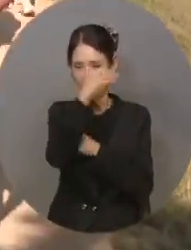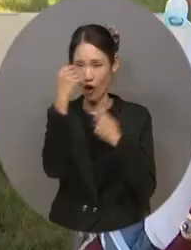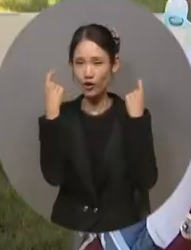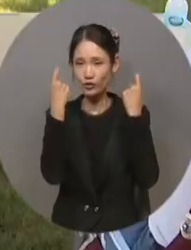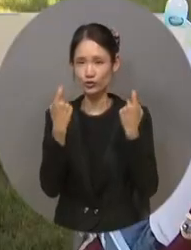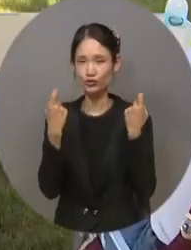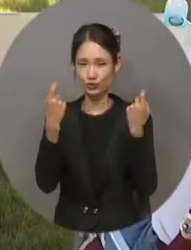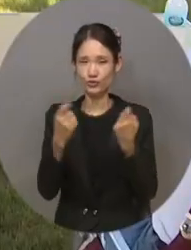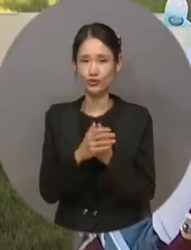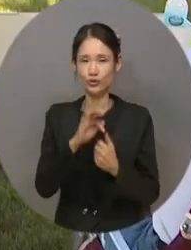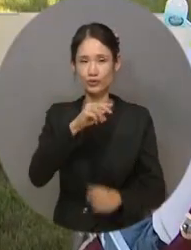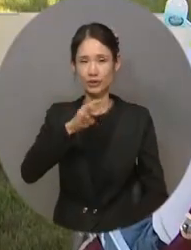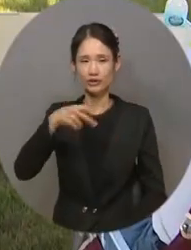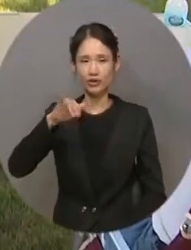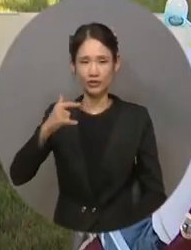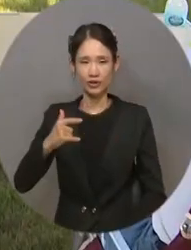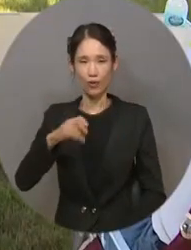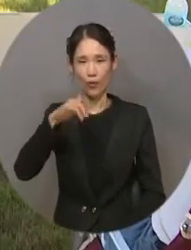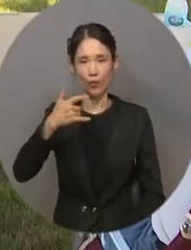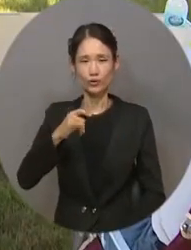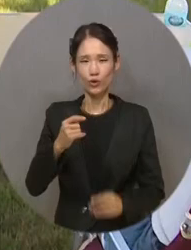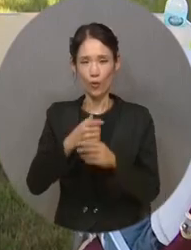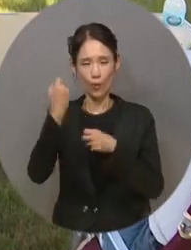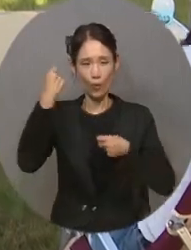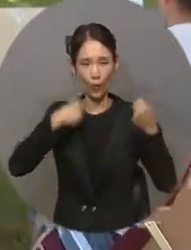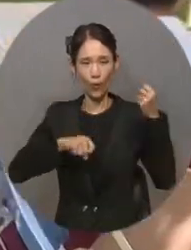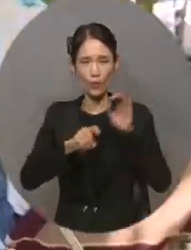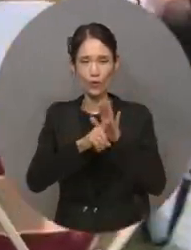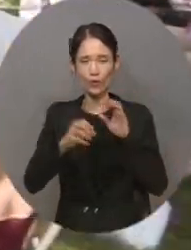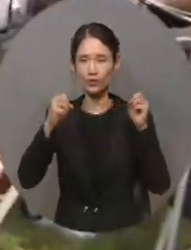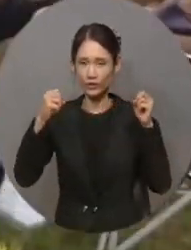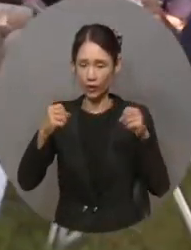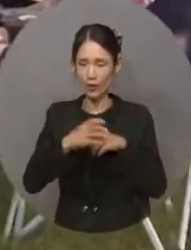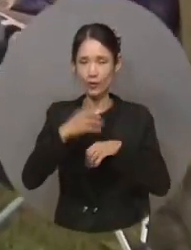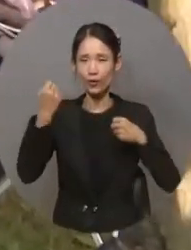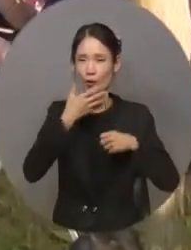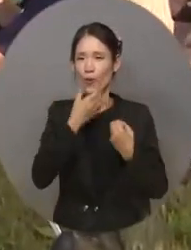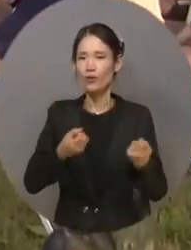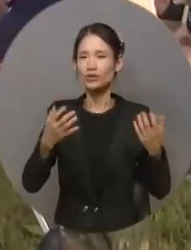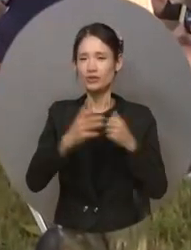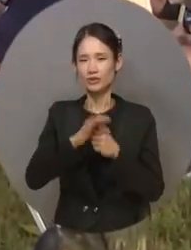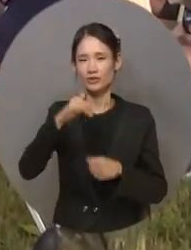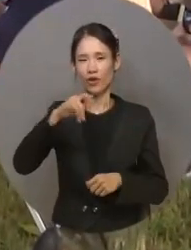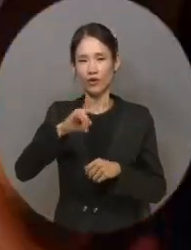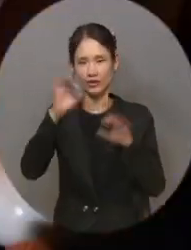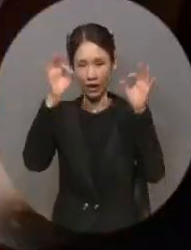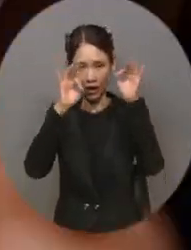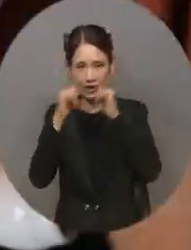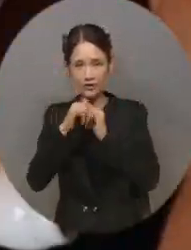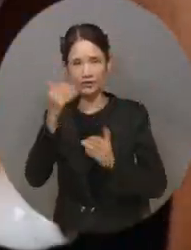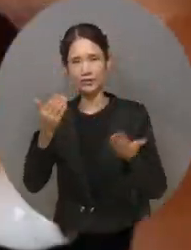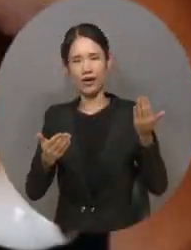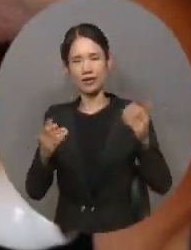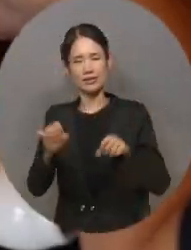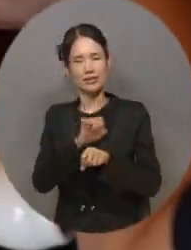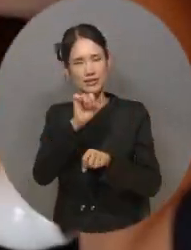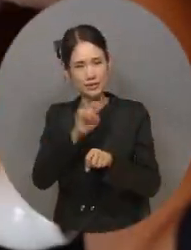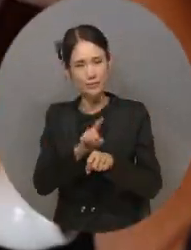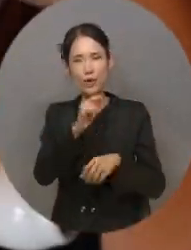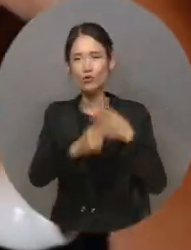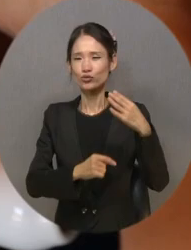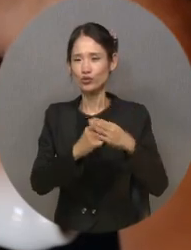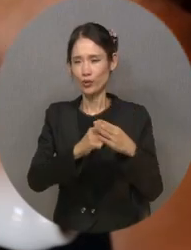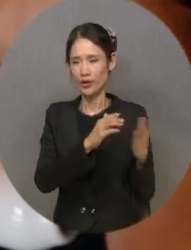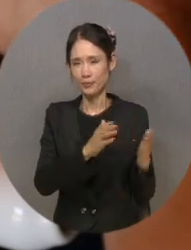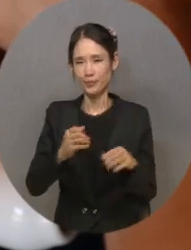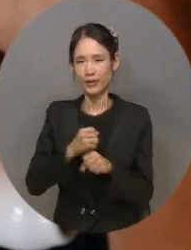프레셔스깅, 공존 콘서트, 철새를 찾아서 등 차별화된 프로그램을 마련해 세계유산의 다채로운